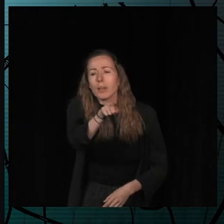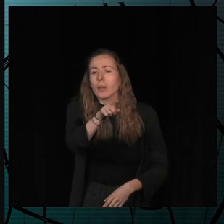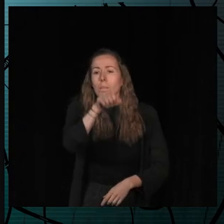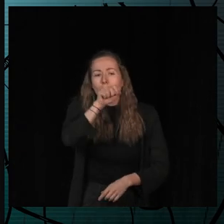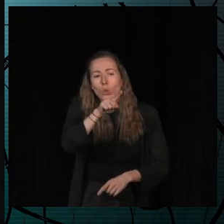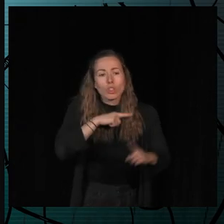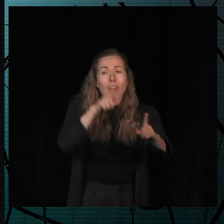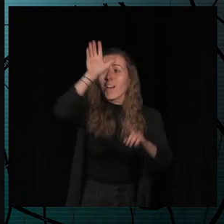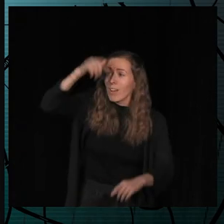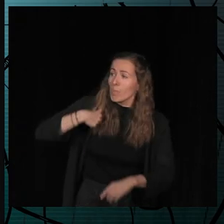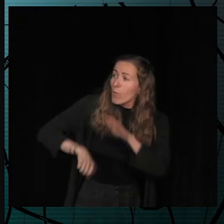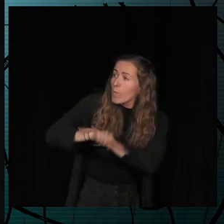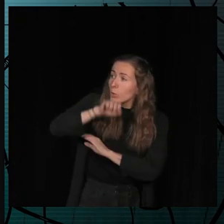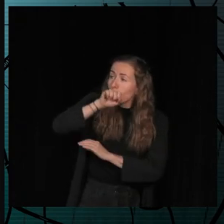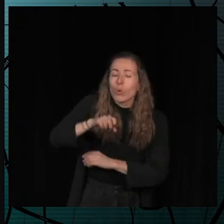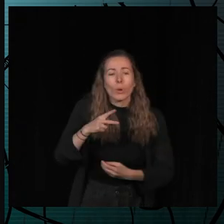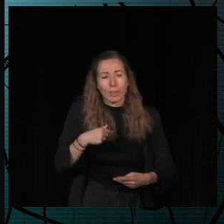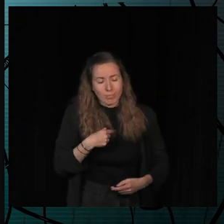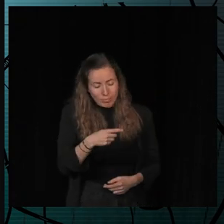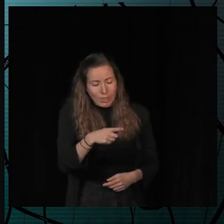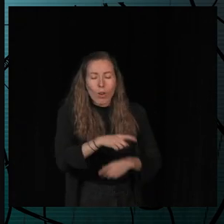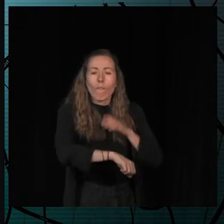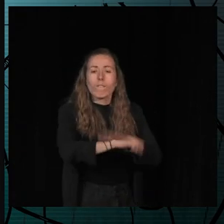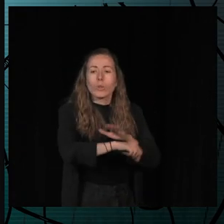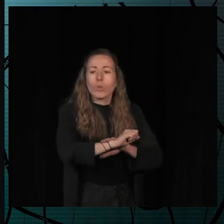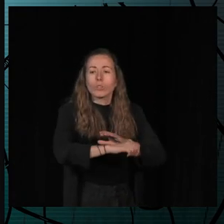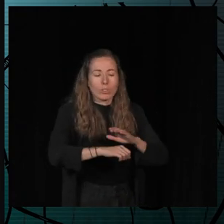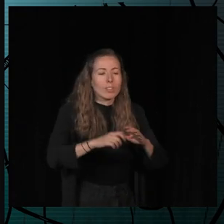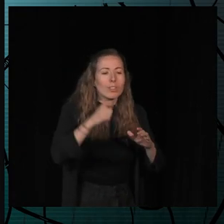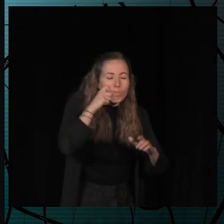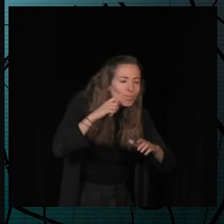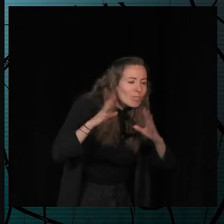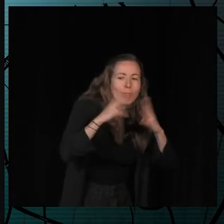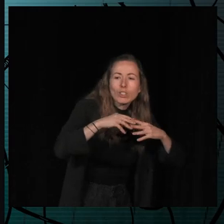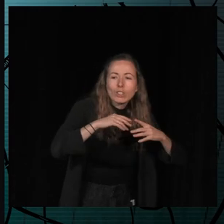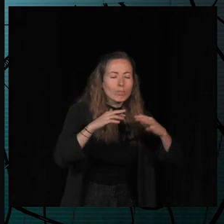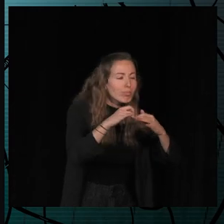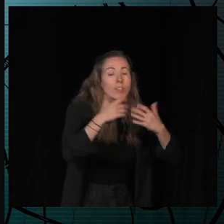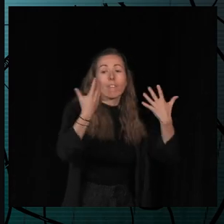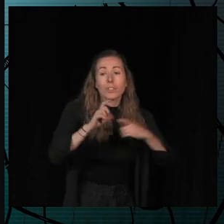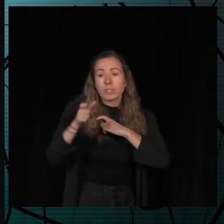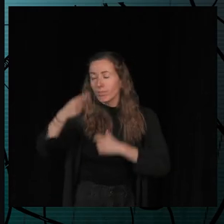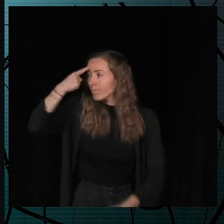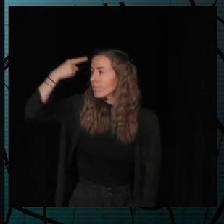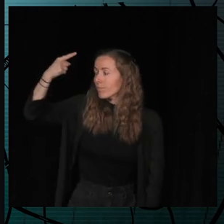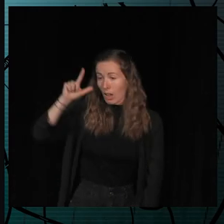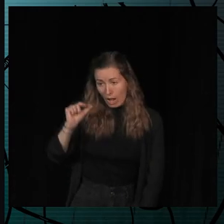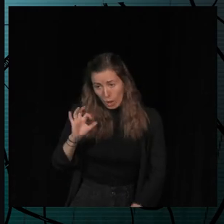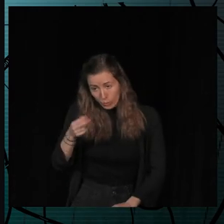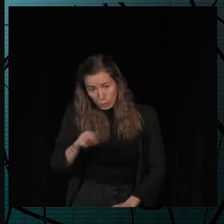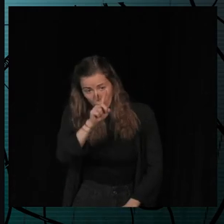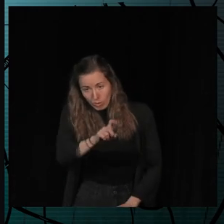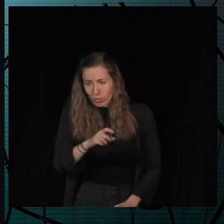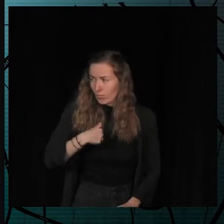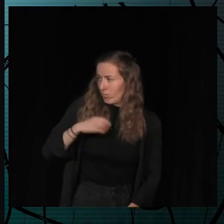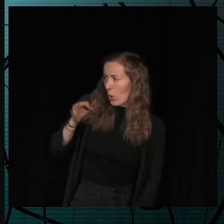football il l'a fait en direct maintenant est-ce que vous pensez au jeu au football en dehors des matchs de football est-ce que vous enfin il y a plusieurs et